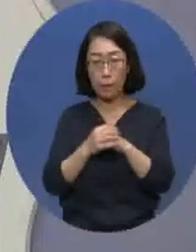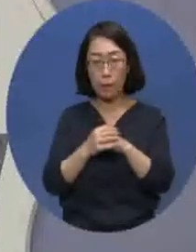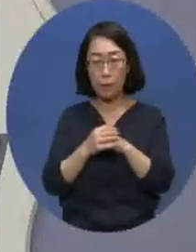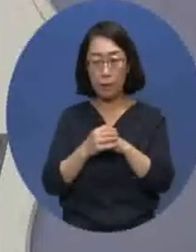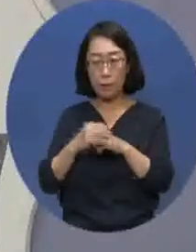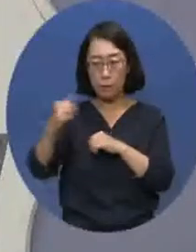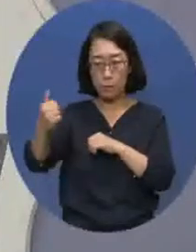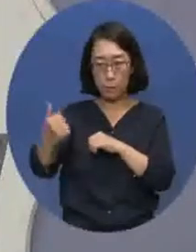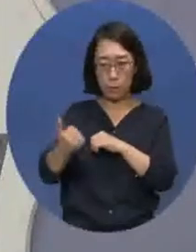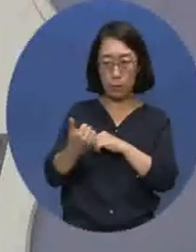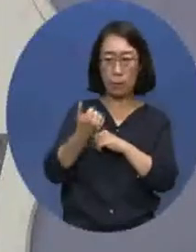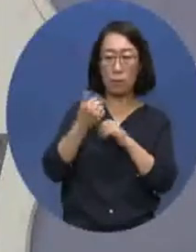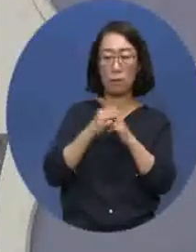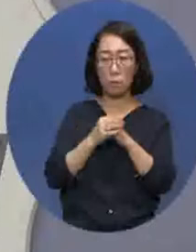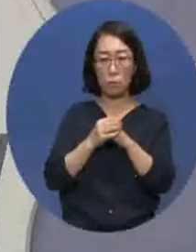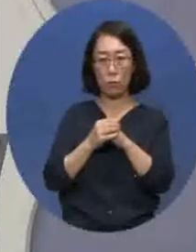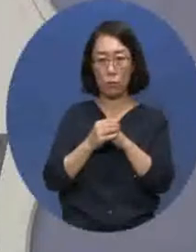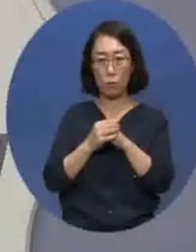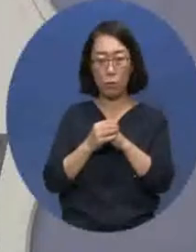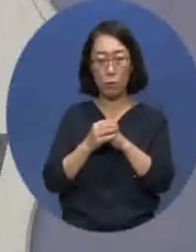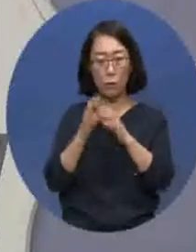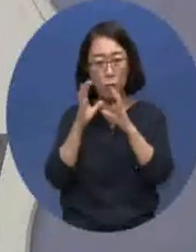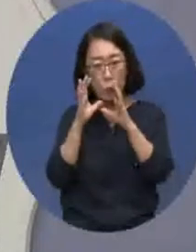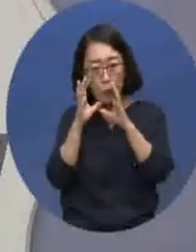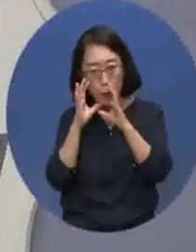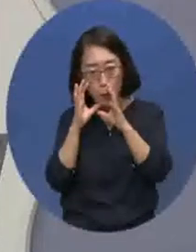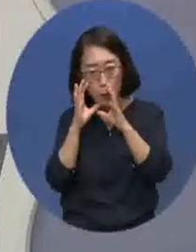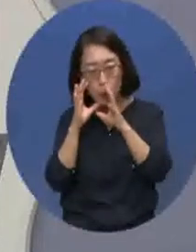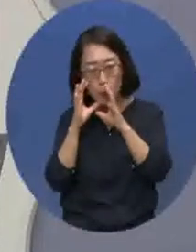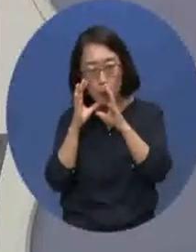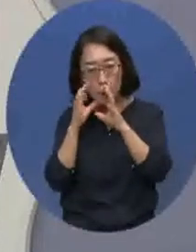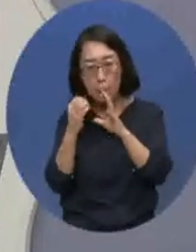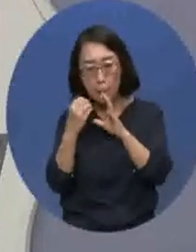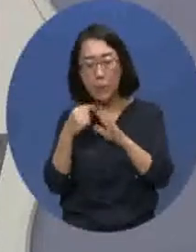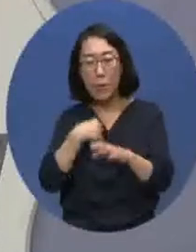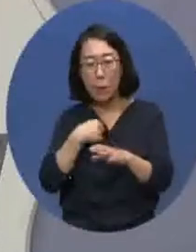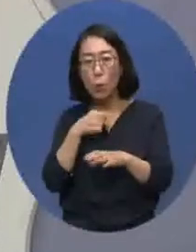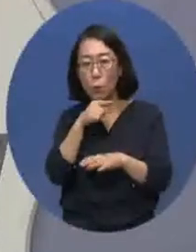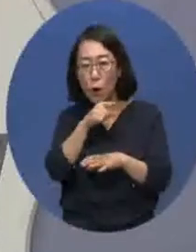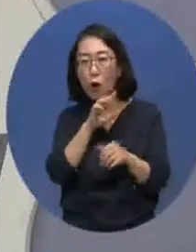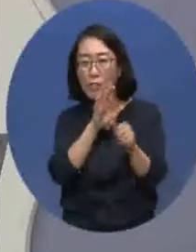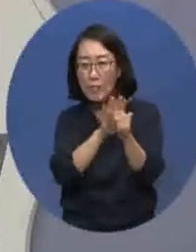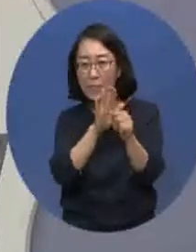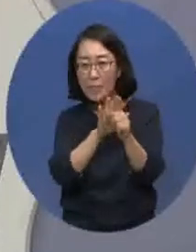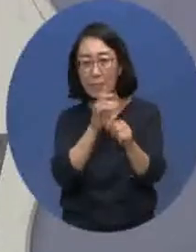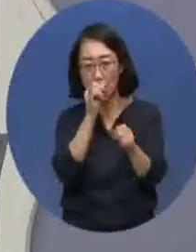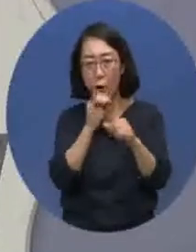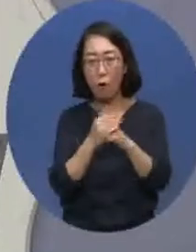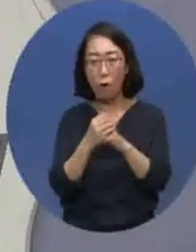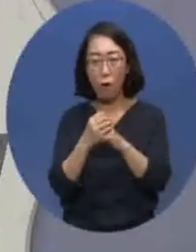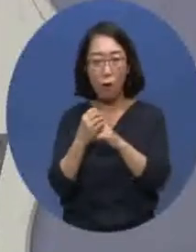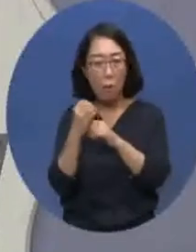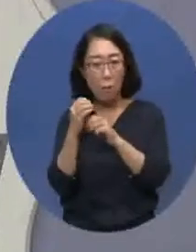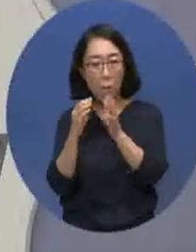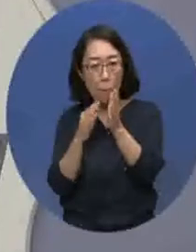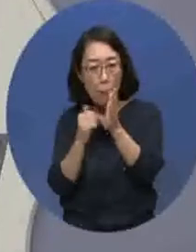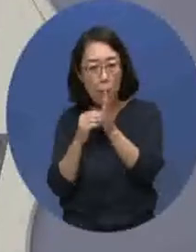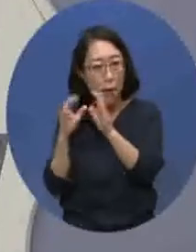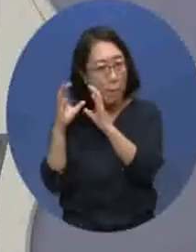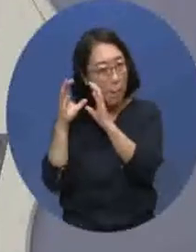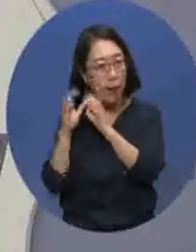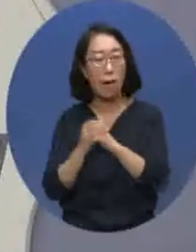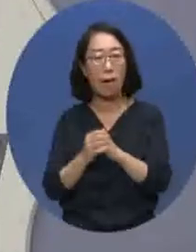나타나셔서 가지고요 게 귓속말로 저도 그 쪽을 지지 해요 이렇게 얘기 하시면서